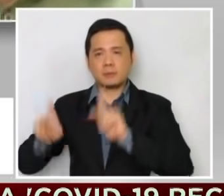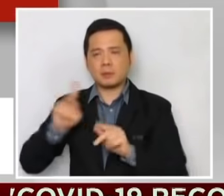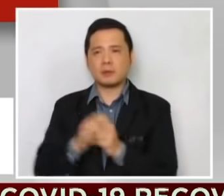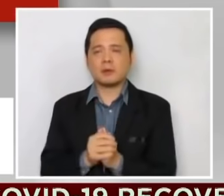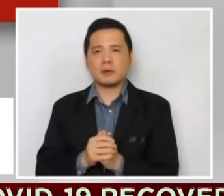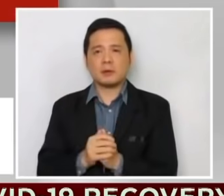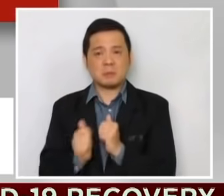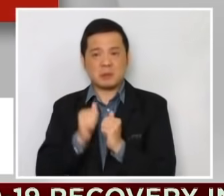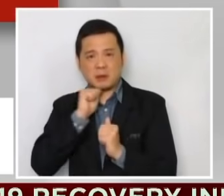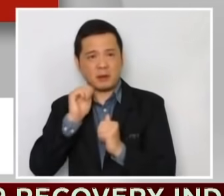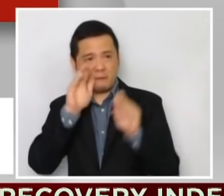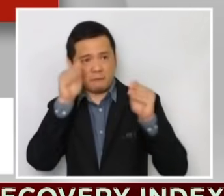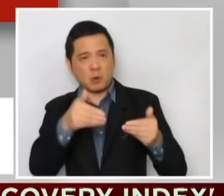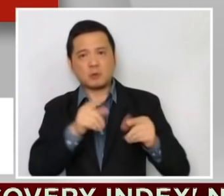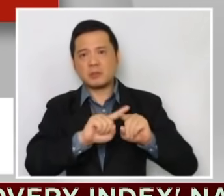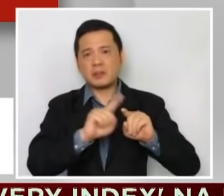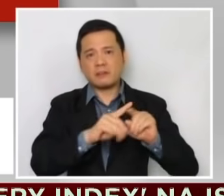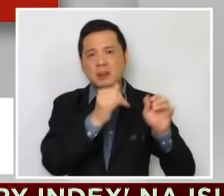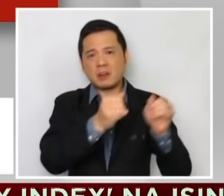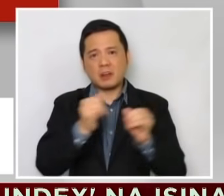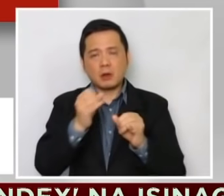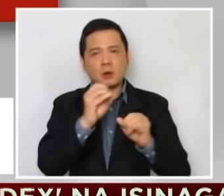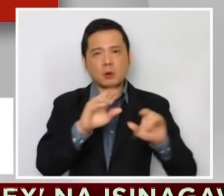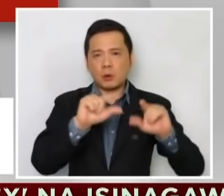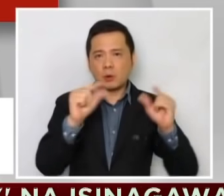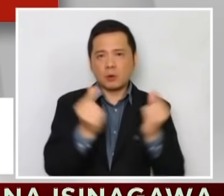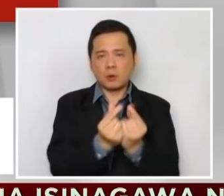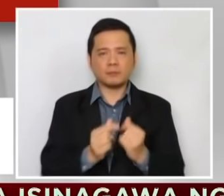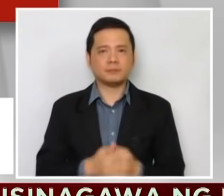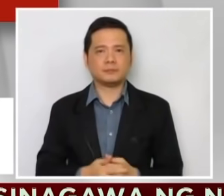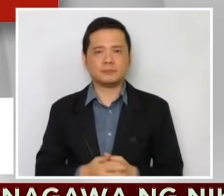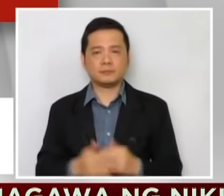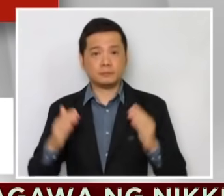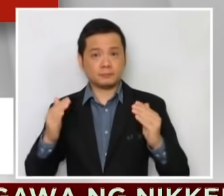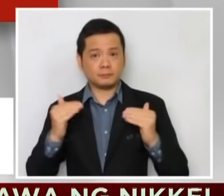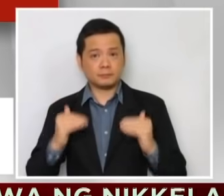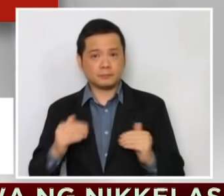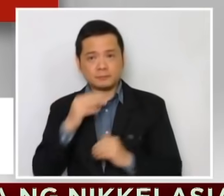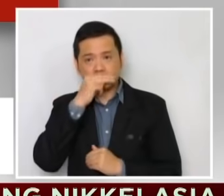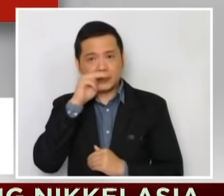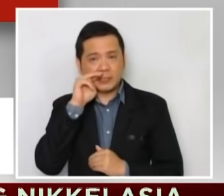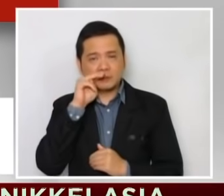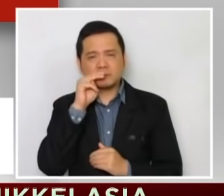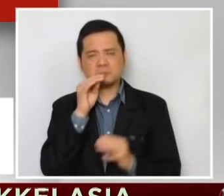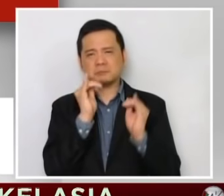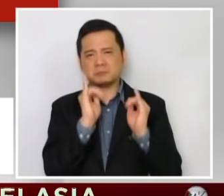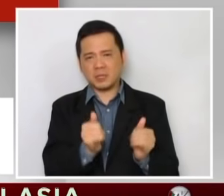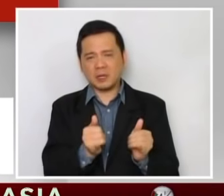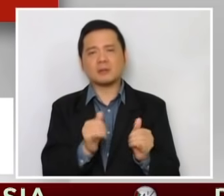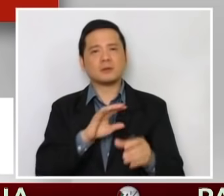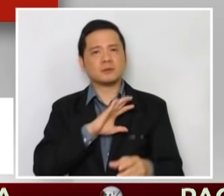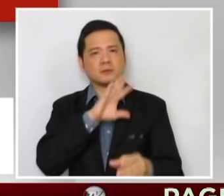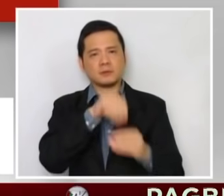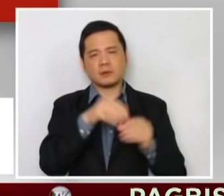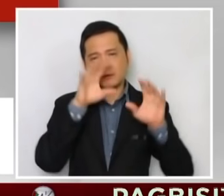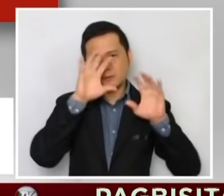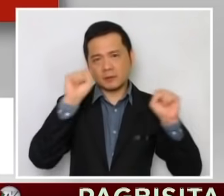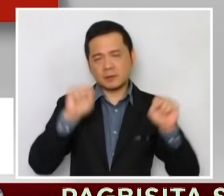grupo. Wala ring pagbabago sa campaign strategy ni Pacquiao at tatakbong vice-presidente na si Lito